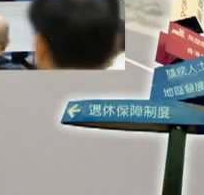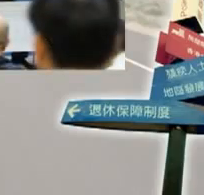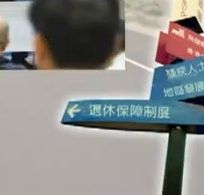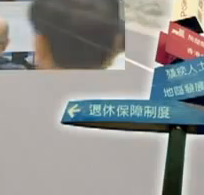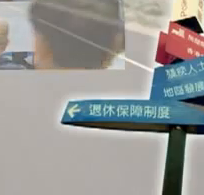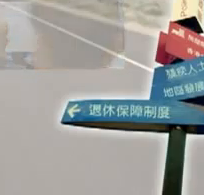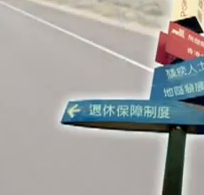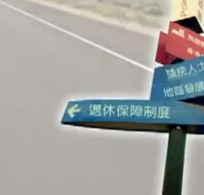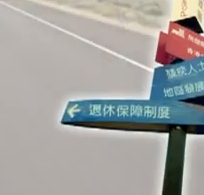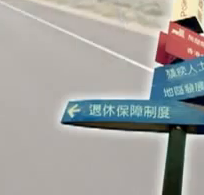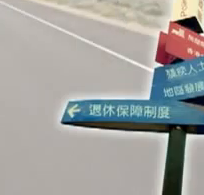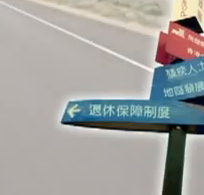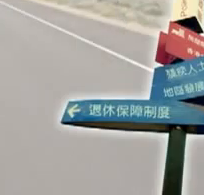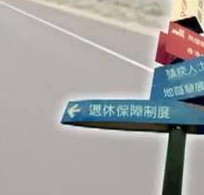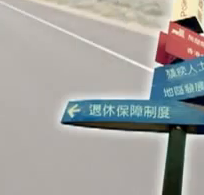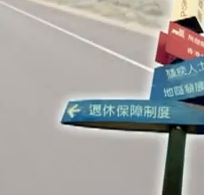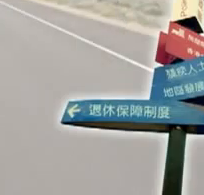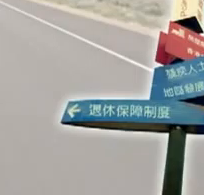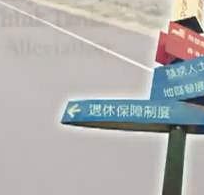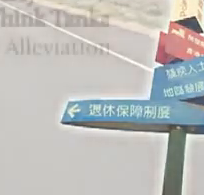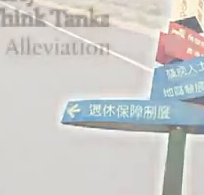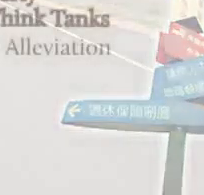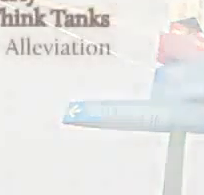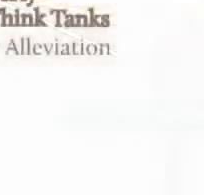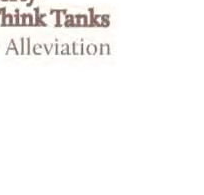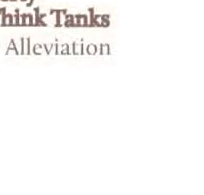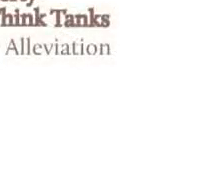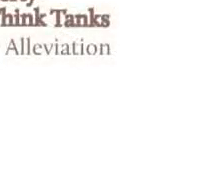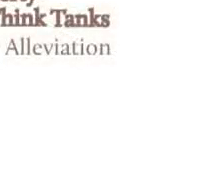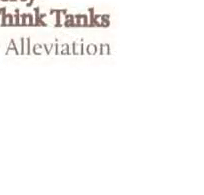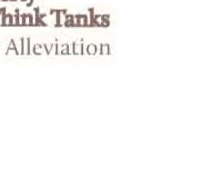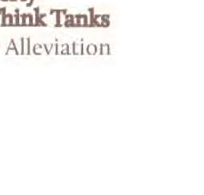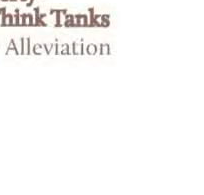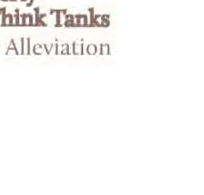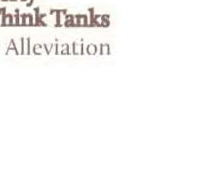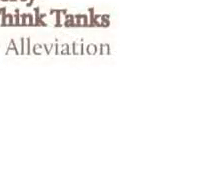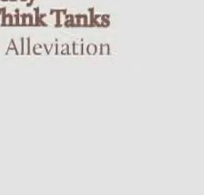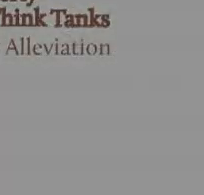论。有兴趣的朋友请留意 RTV 的网上更新。